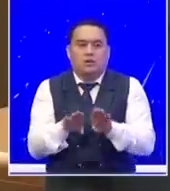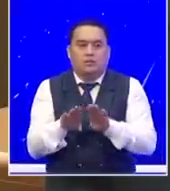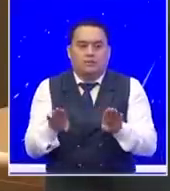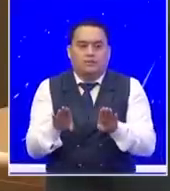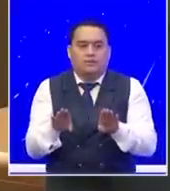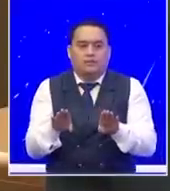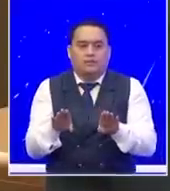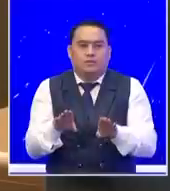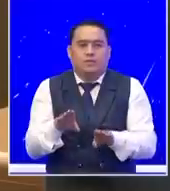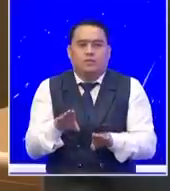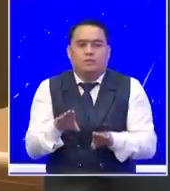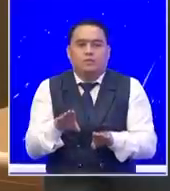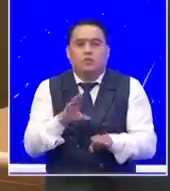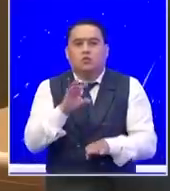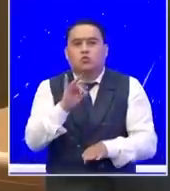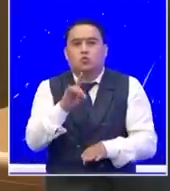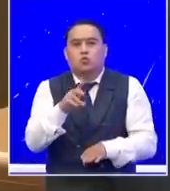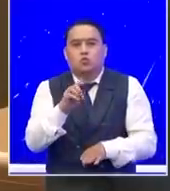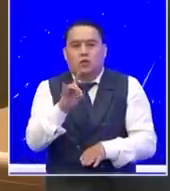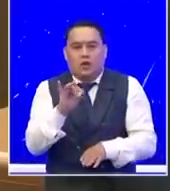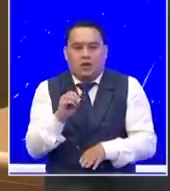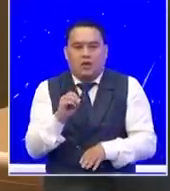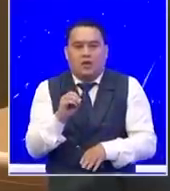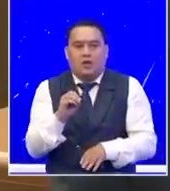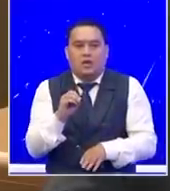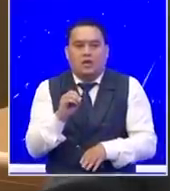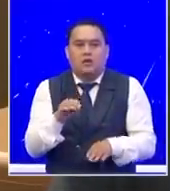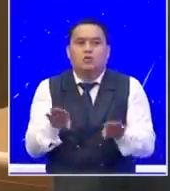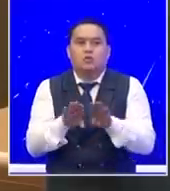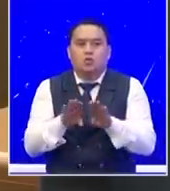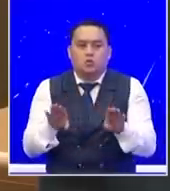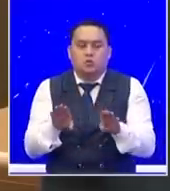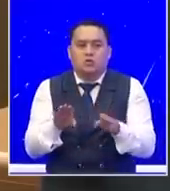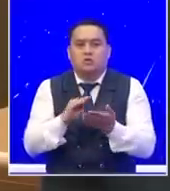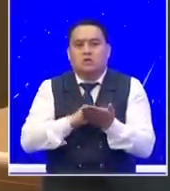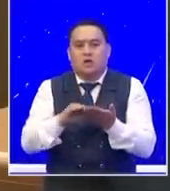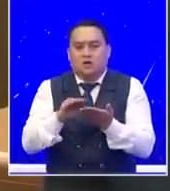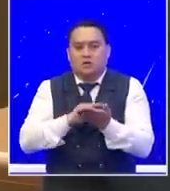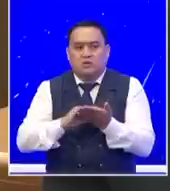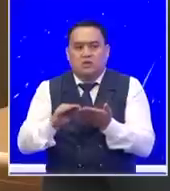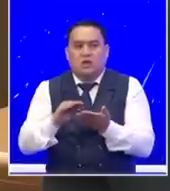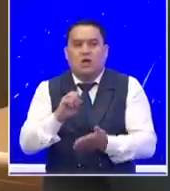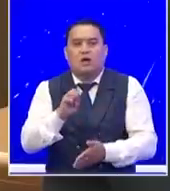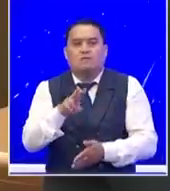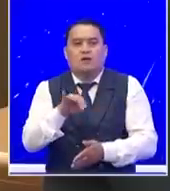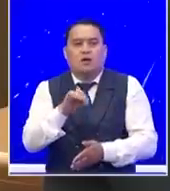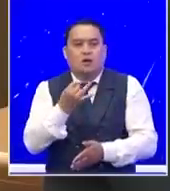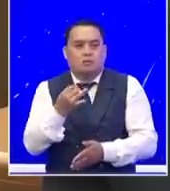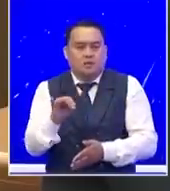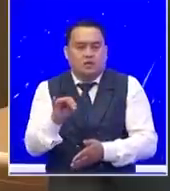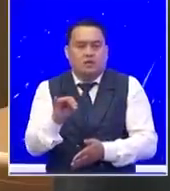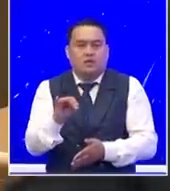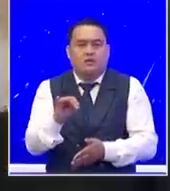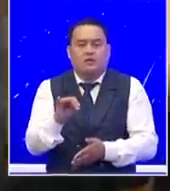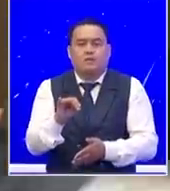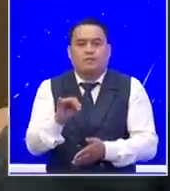Кәрімнің атақ сүресі бар. Хужра деген сүре бар. Дәл сол сүреде осы Әбу Әл-Фарабидің. Әл-Фараби